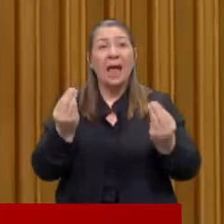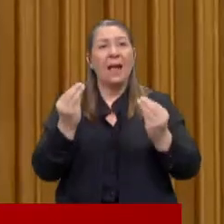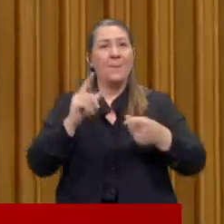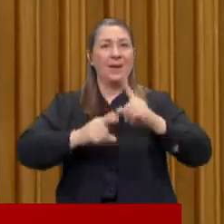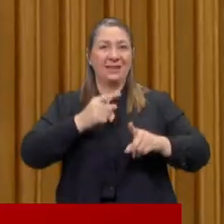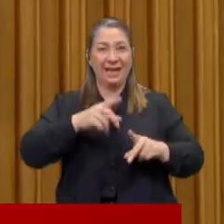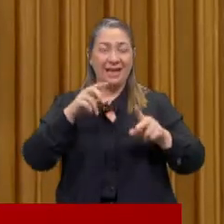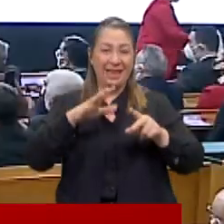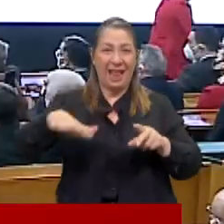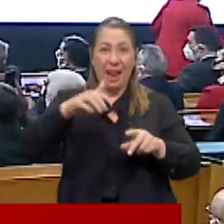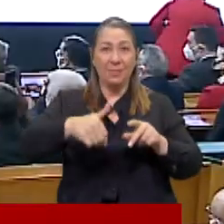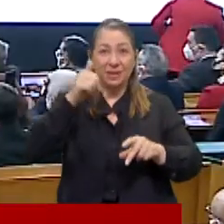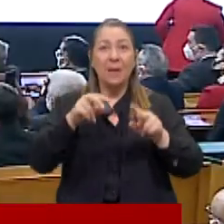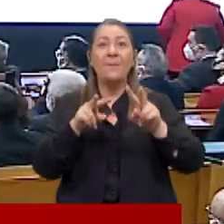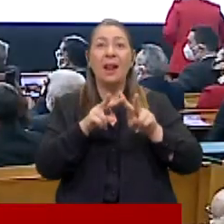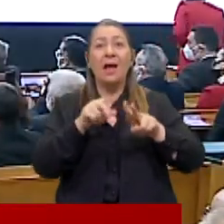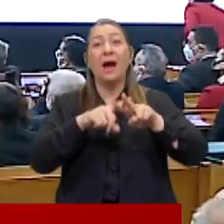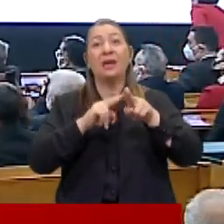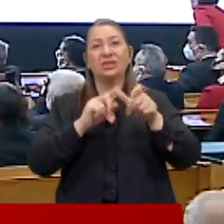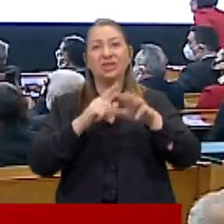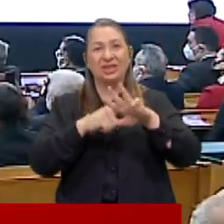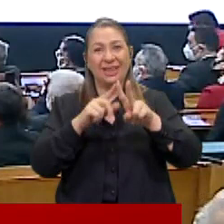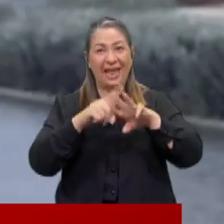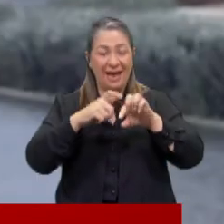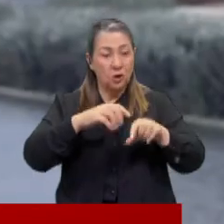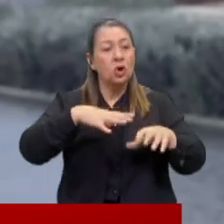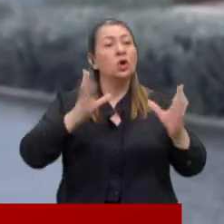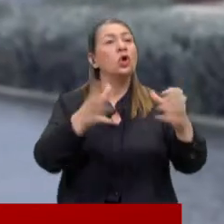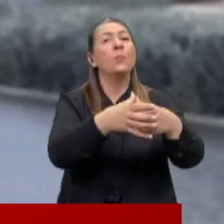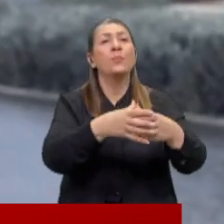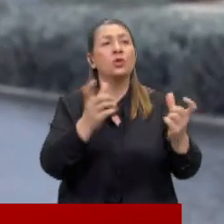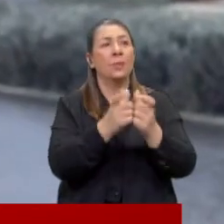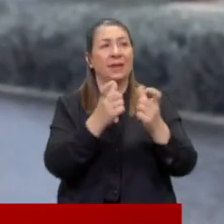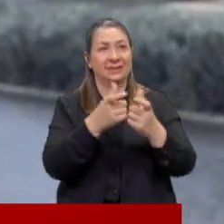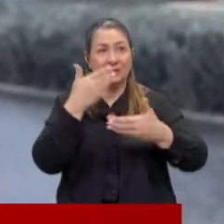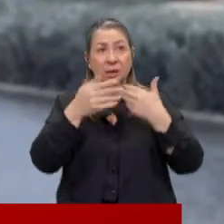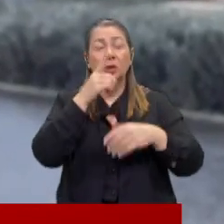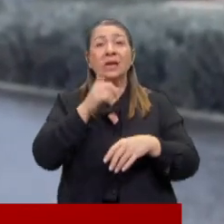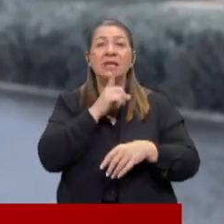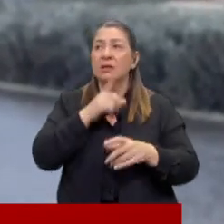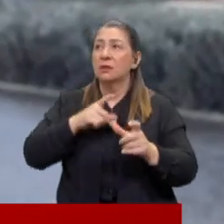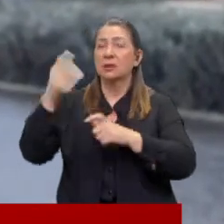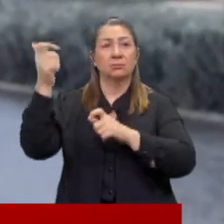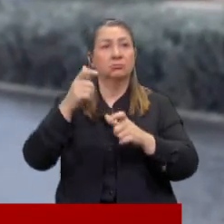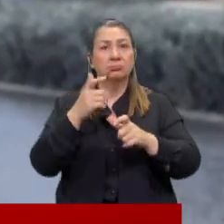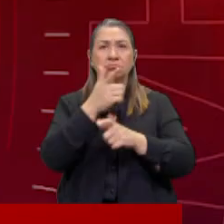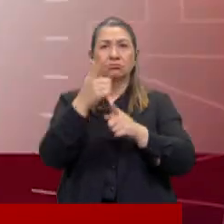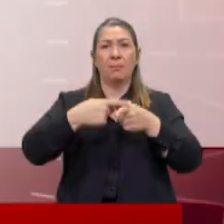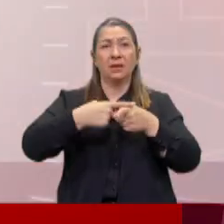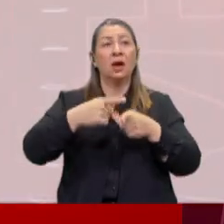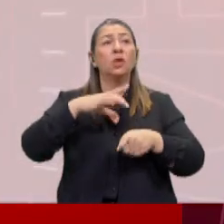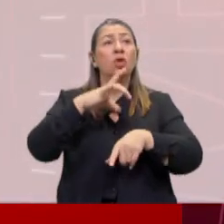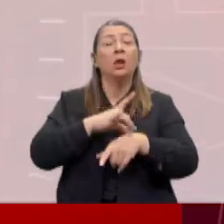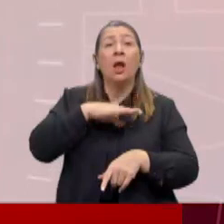Genel Başkanı Meral Akşener grup toplantısında paylaştı İngiltere'ye göç eden Doktor Banu Savur'un videosunu. Hekimler yurt